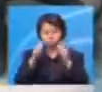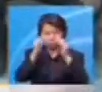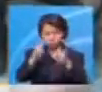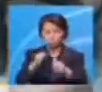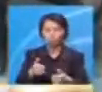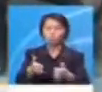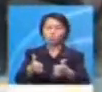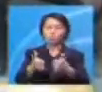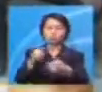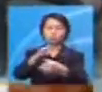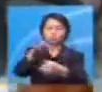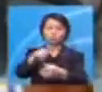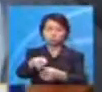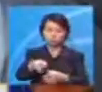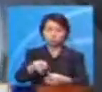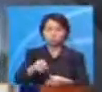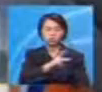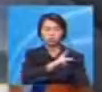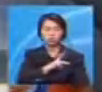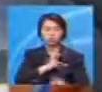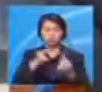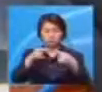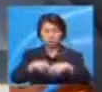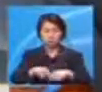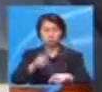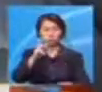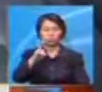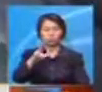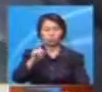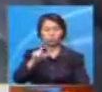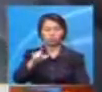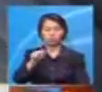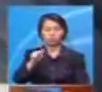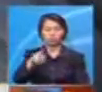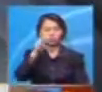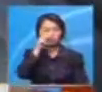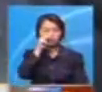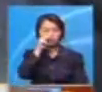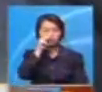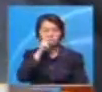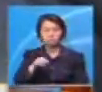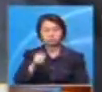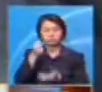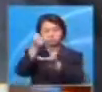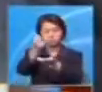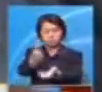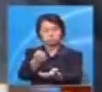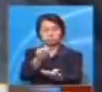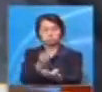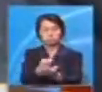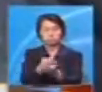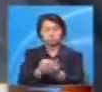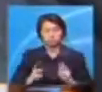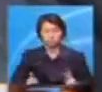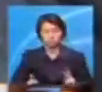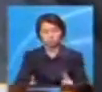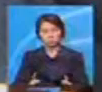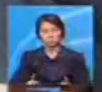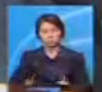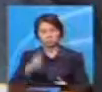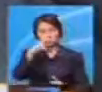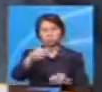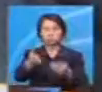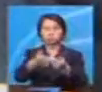kagum dengan semangat beliau ketua umno bahagian Kuala Kedah Datuk Abdullah hasnan Kamaruddin menyalurkan sumbangan kerusi roda bagi